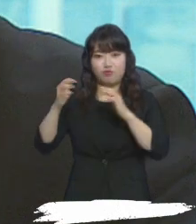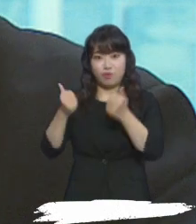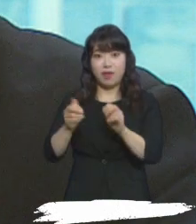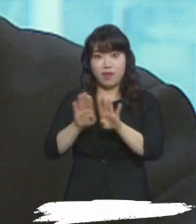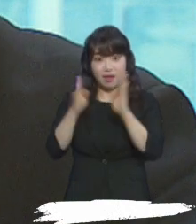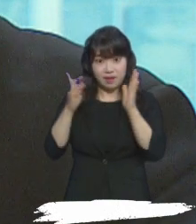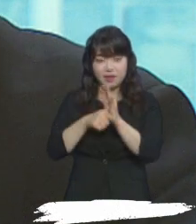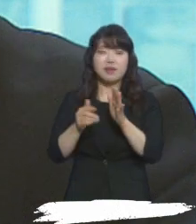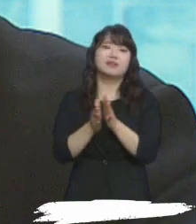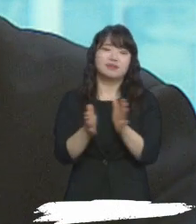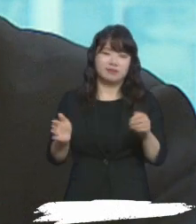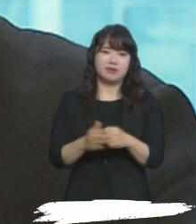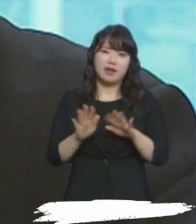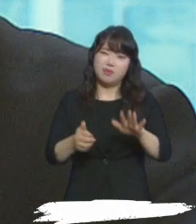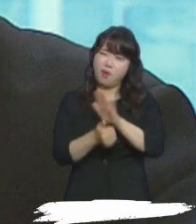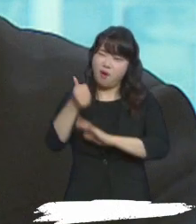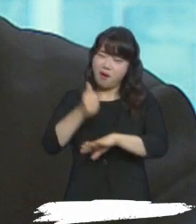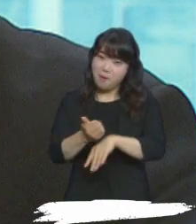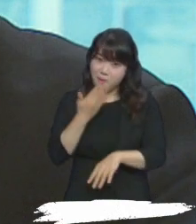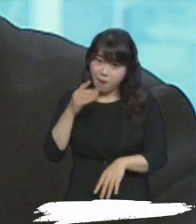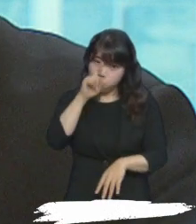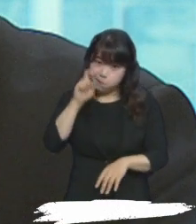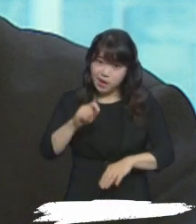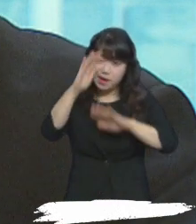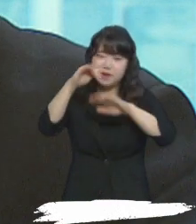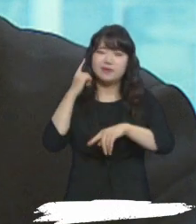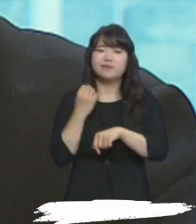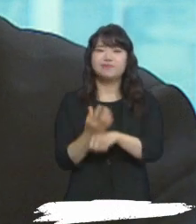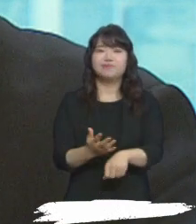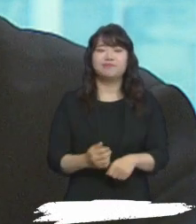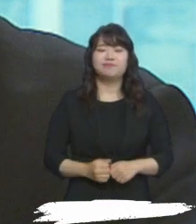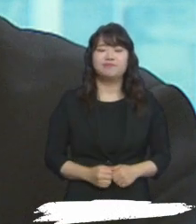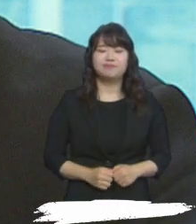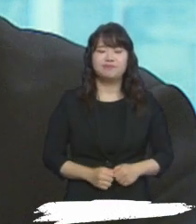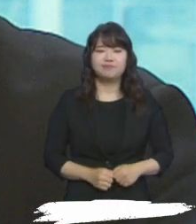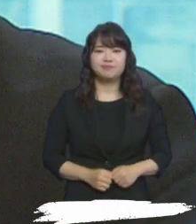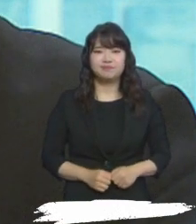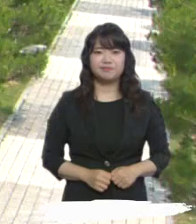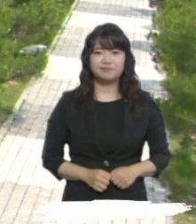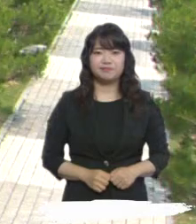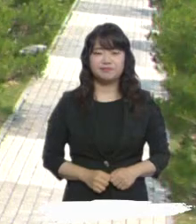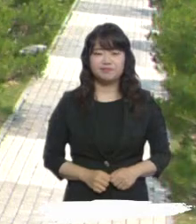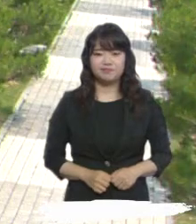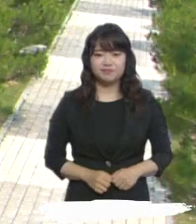추진됩니다. 이번에는 통과될 수 있을까요? 계속해서 앵커 리포트입니다.